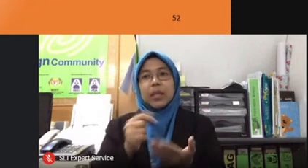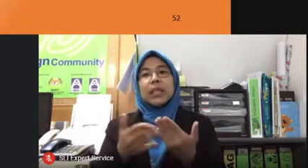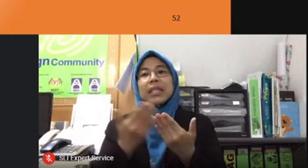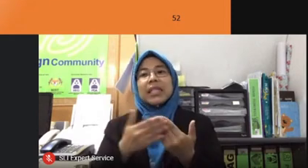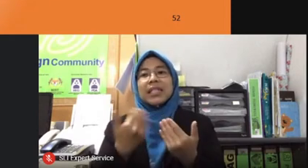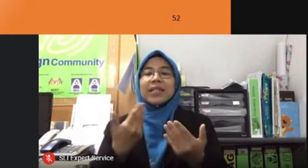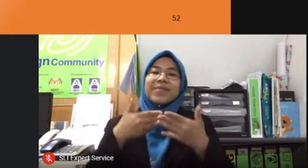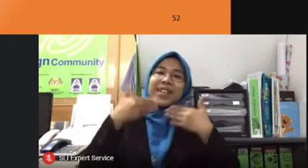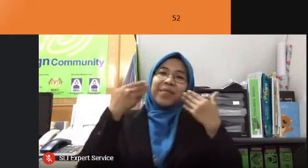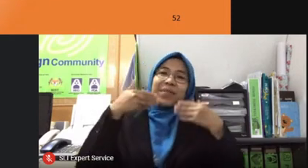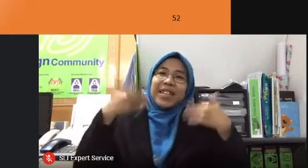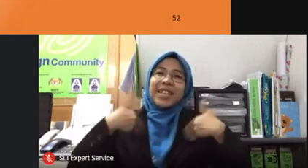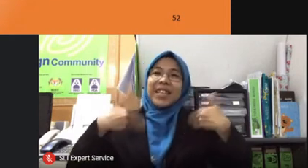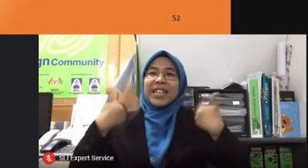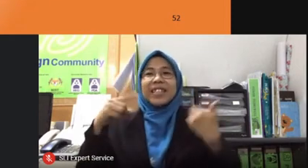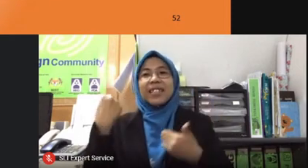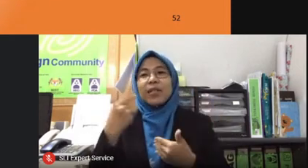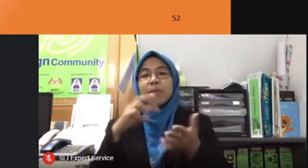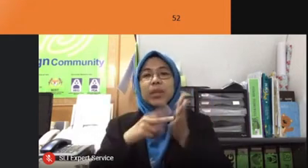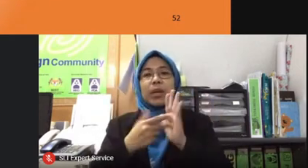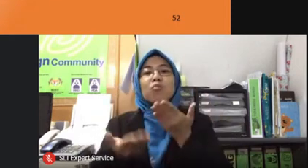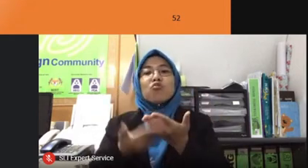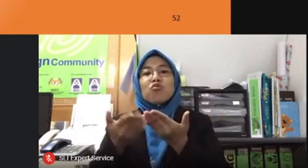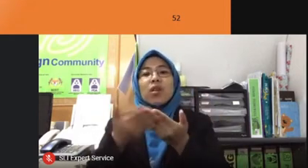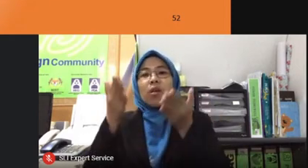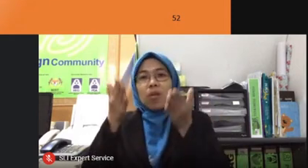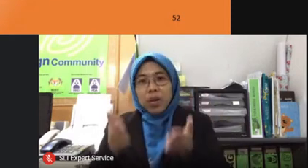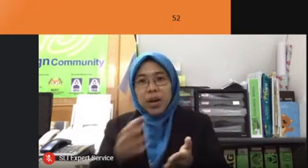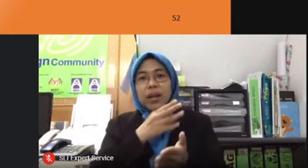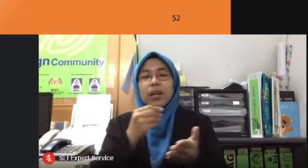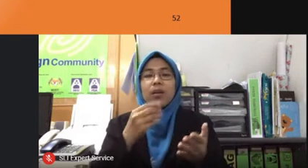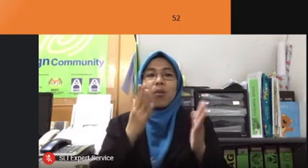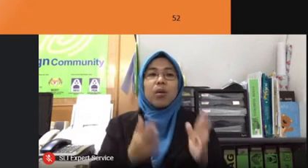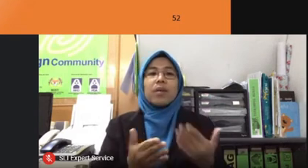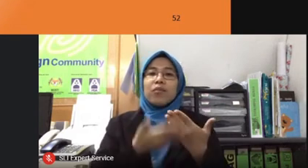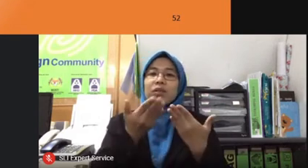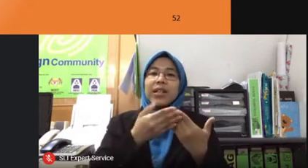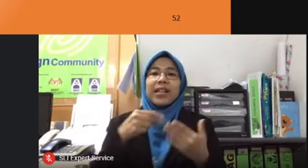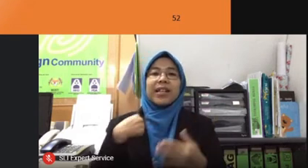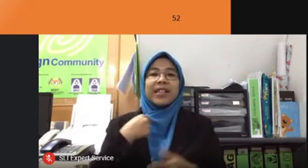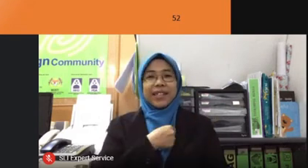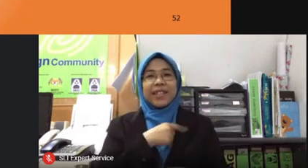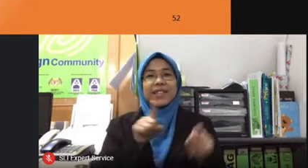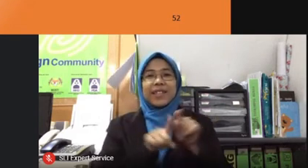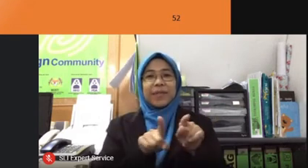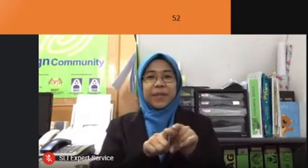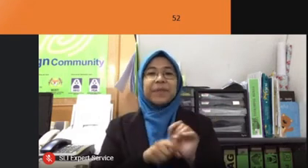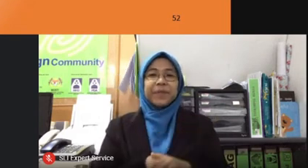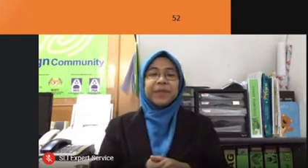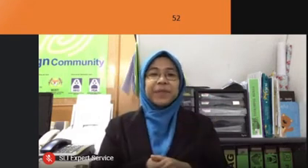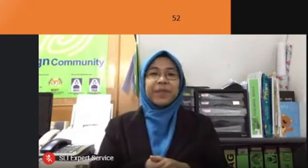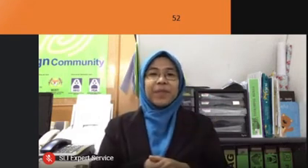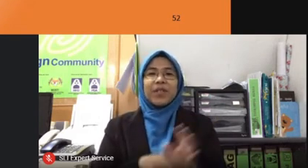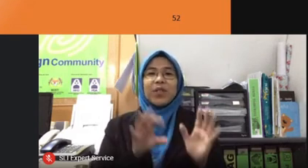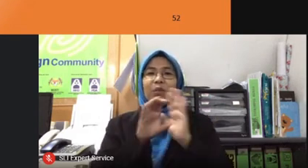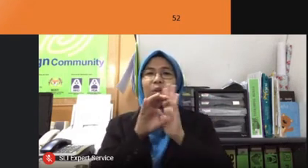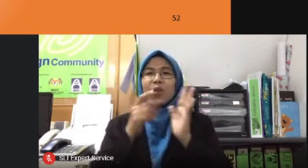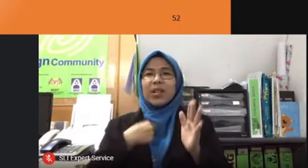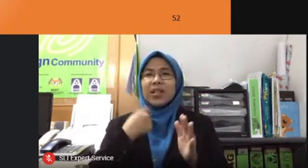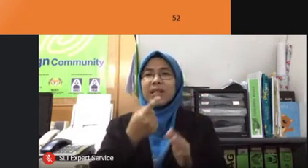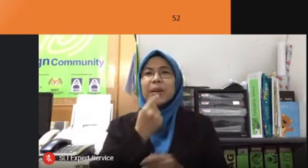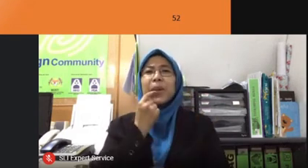dia. Easily lah, kan? Kita mudahkan orang, jadi orang akan mudahkan urusan kita. So, contohlah orang katakan, Nana,